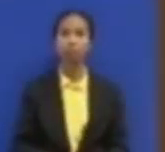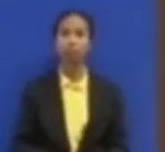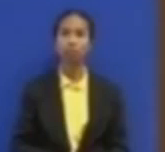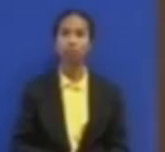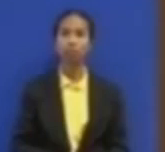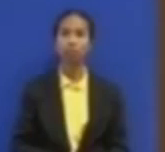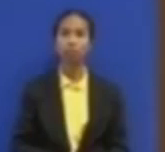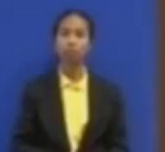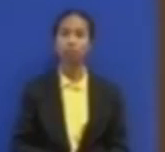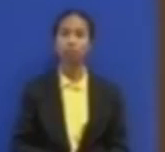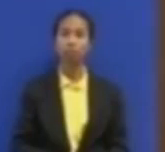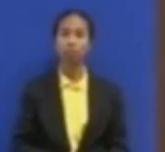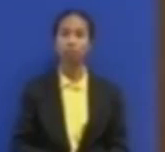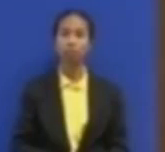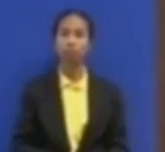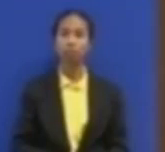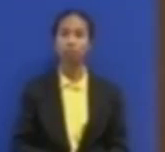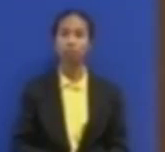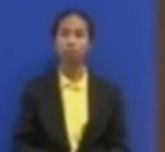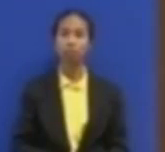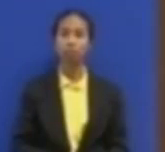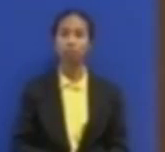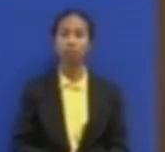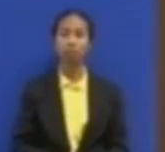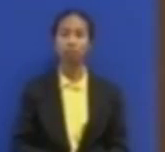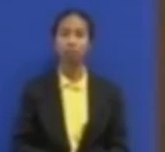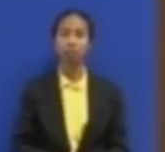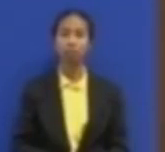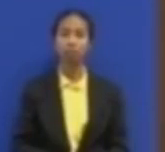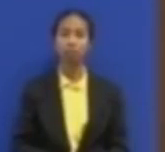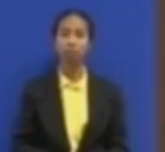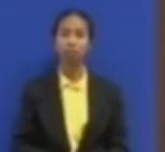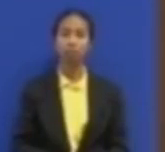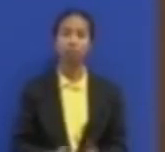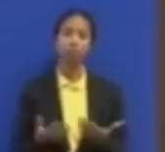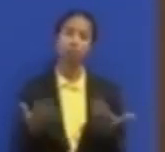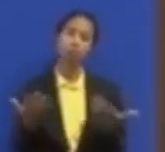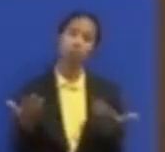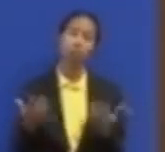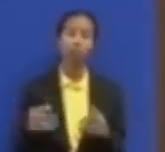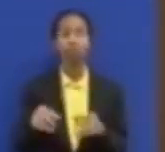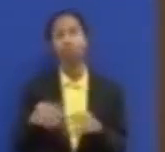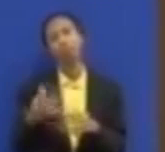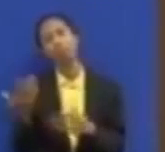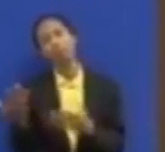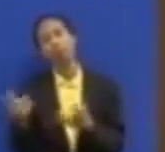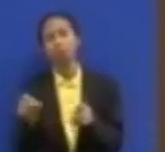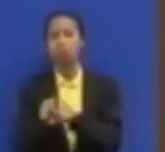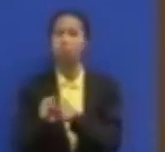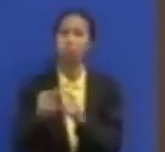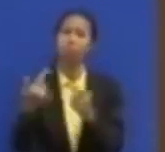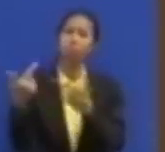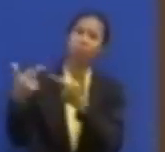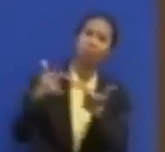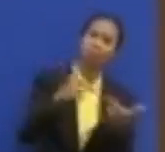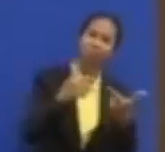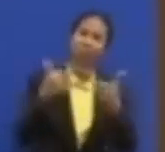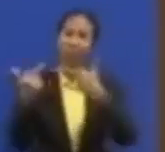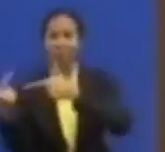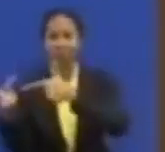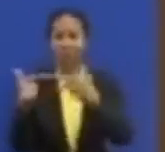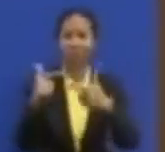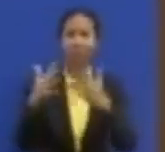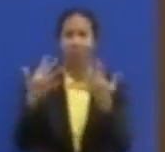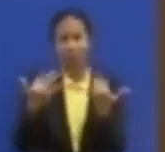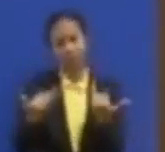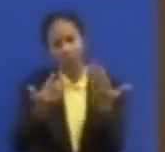ถือว่าสภาเนี่ยเป็นที่ถกเถียงกันนะครับเปิดโอกาสทุก